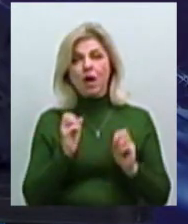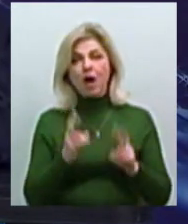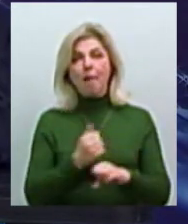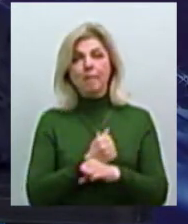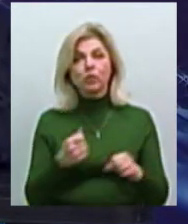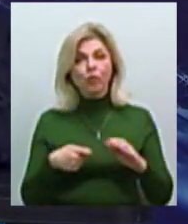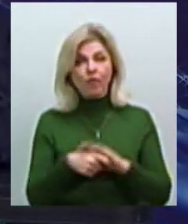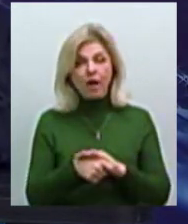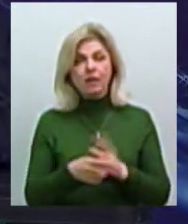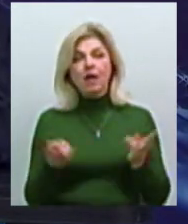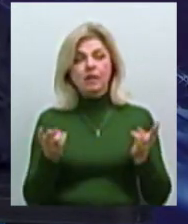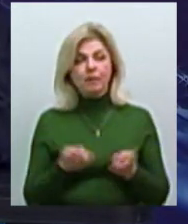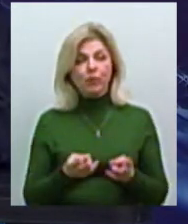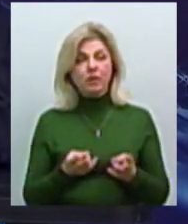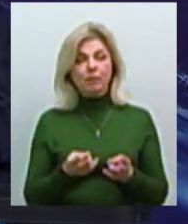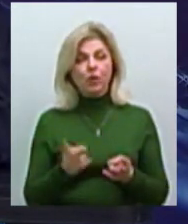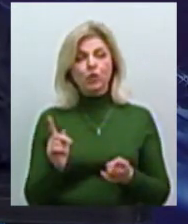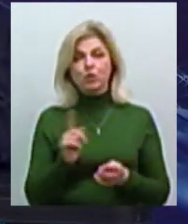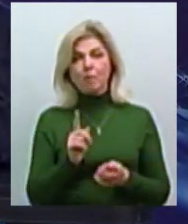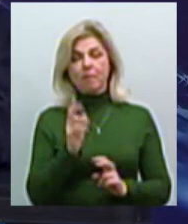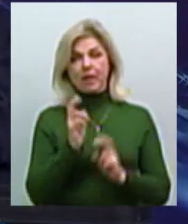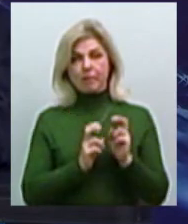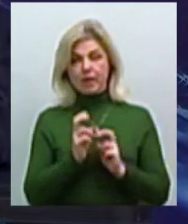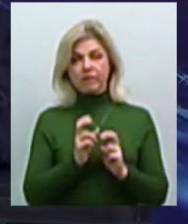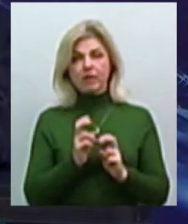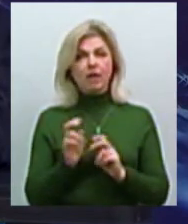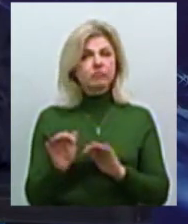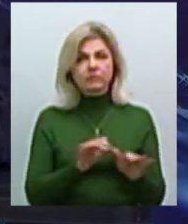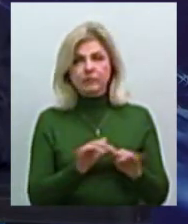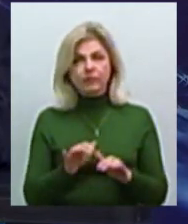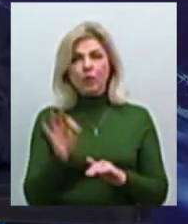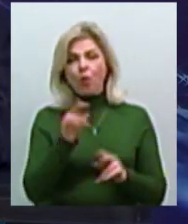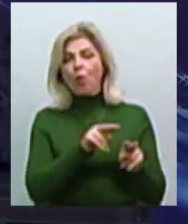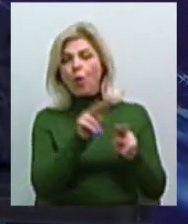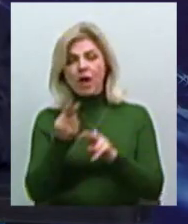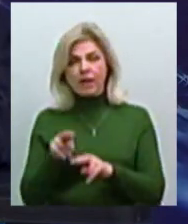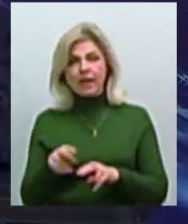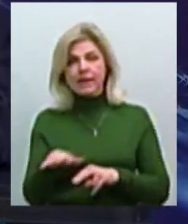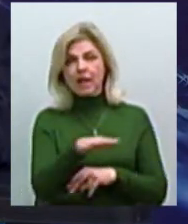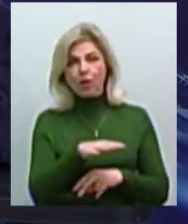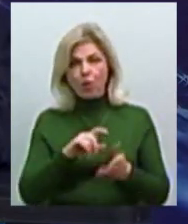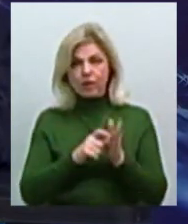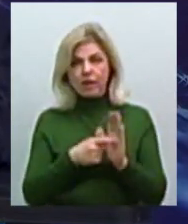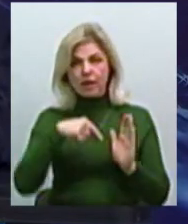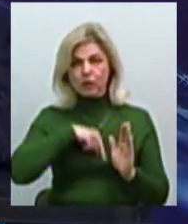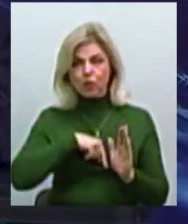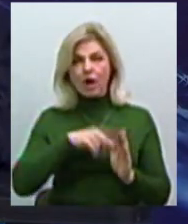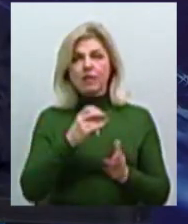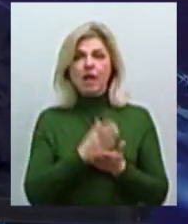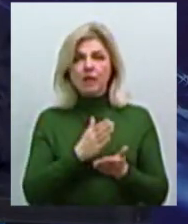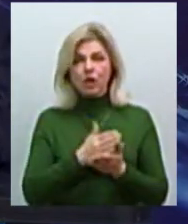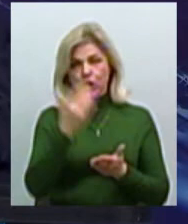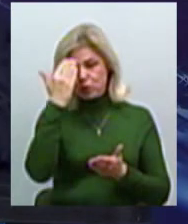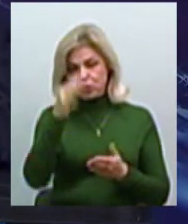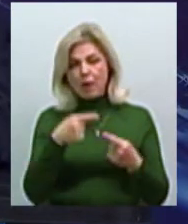мінування, потрібно, щоб підприємство вжило заходи щодо огляду території на наличчя посторонніх